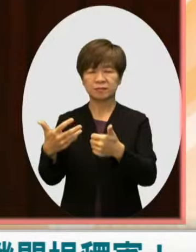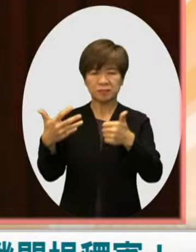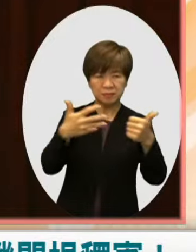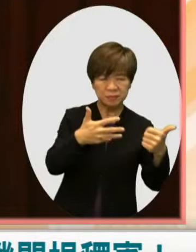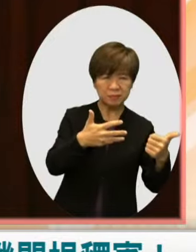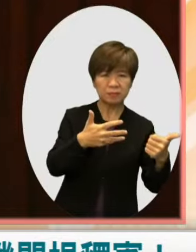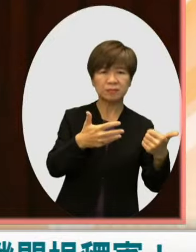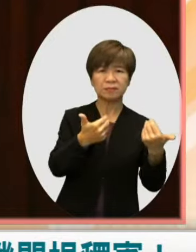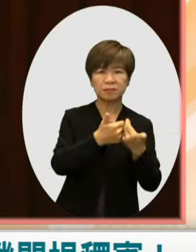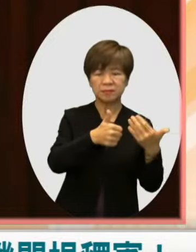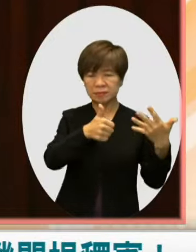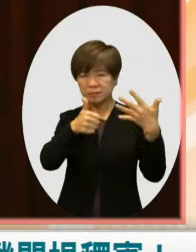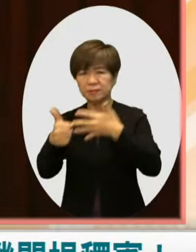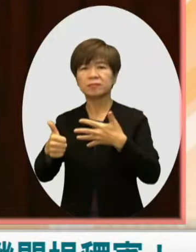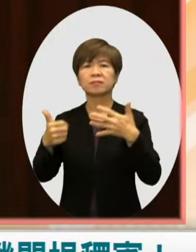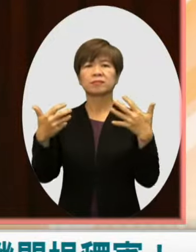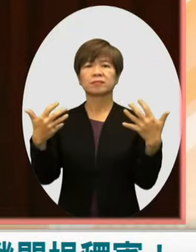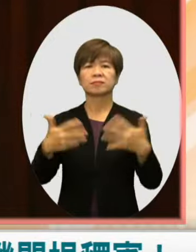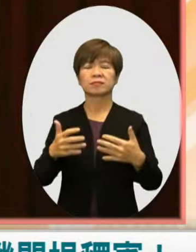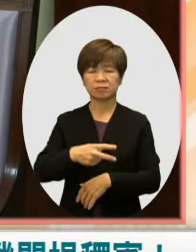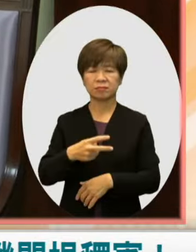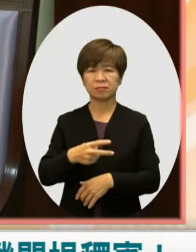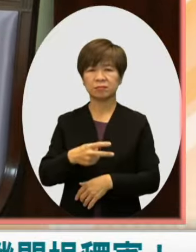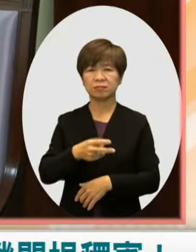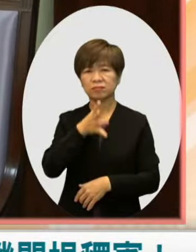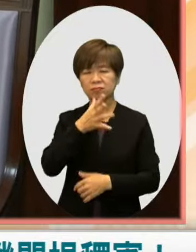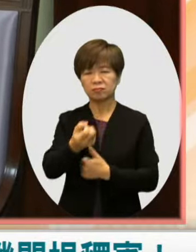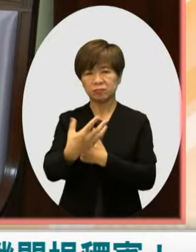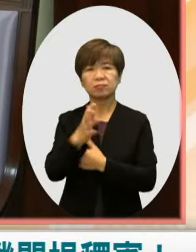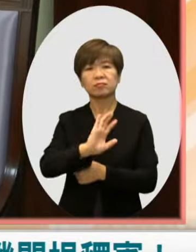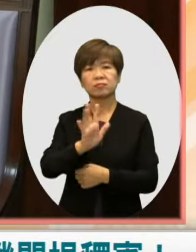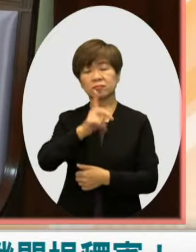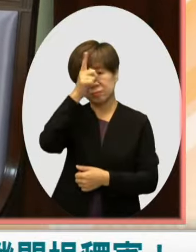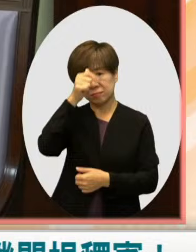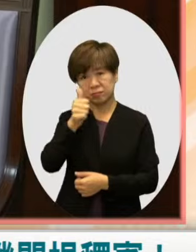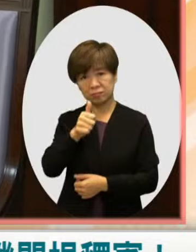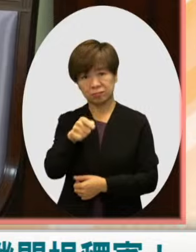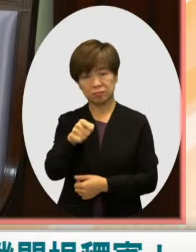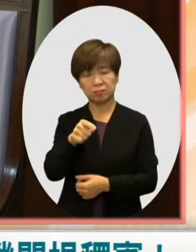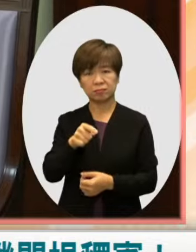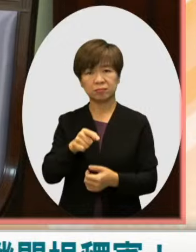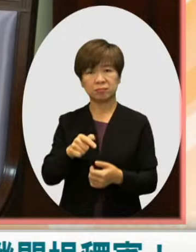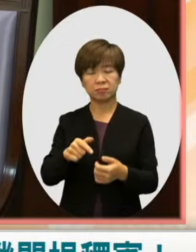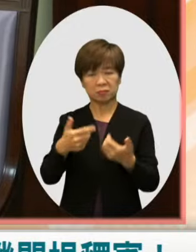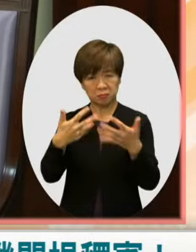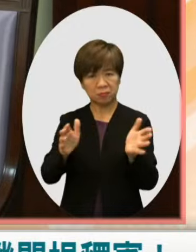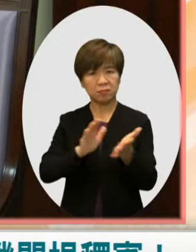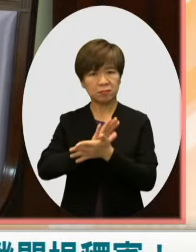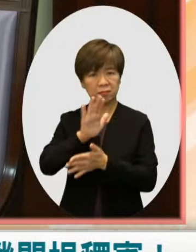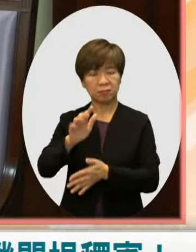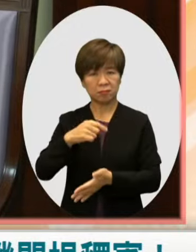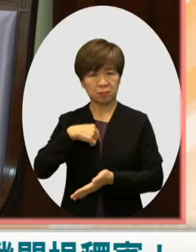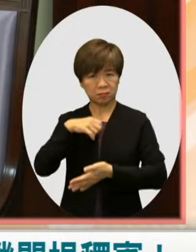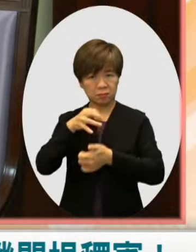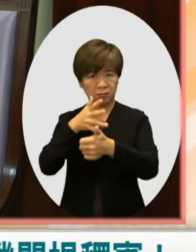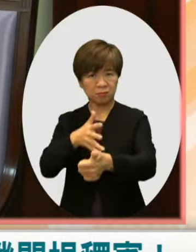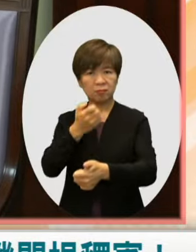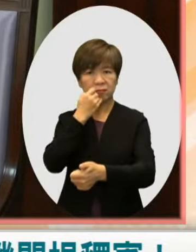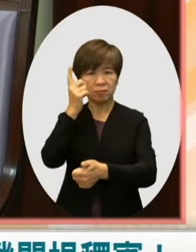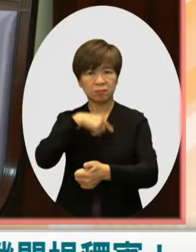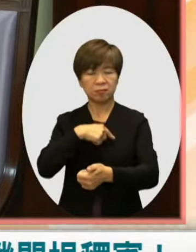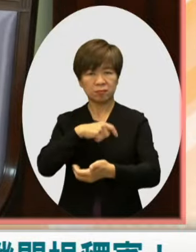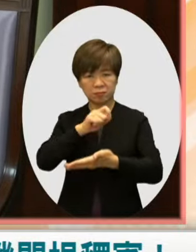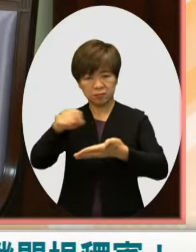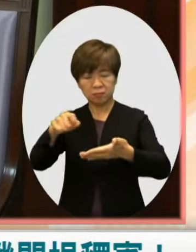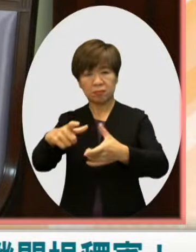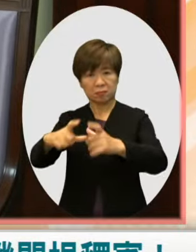讲实力啦，因为拢无，伊拢干呐讲属性尔。因为伊大法官所讲的属性，就是照你立法院通